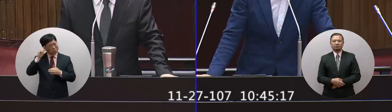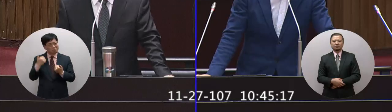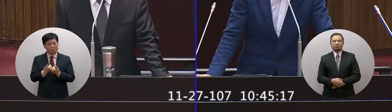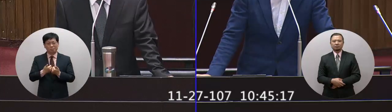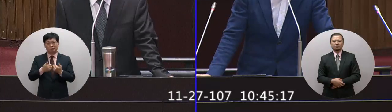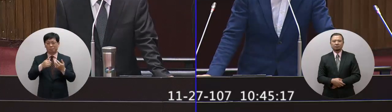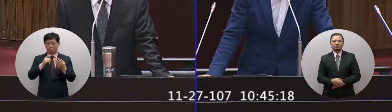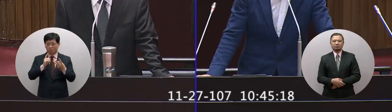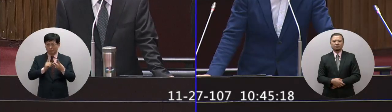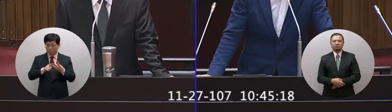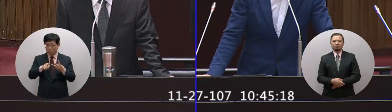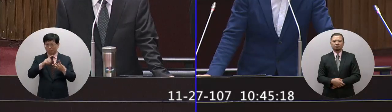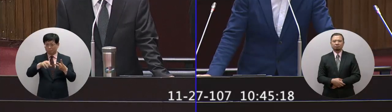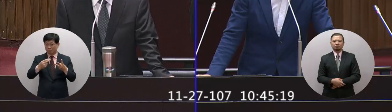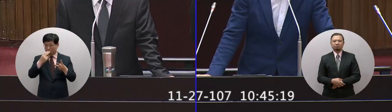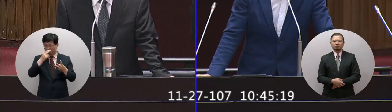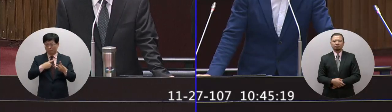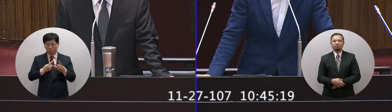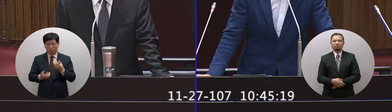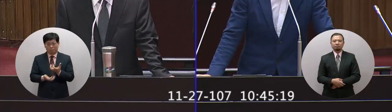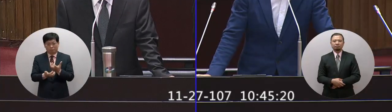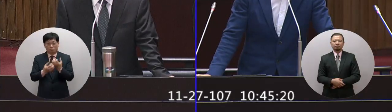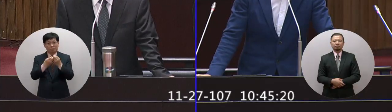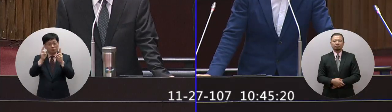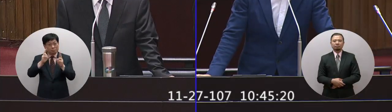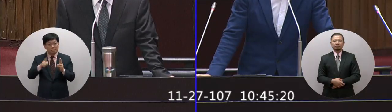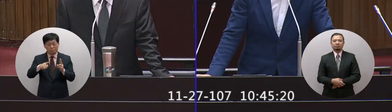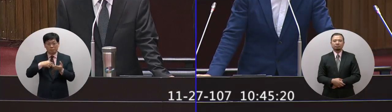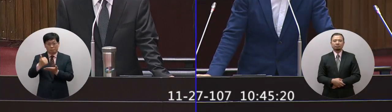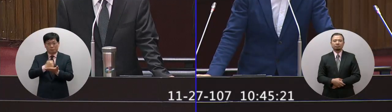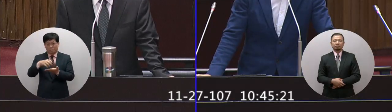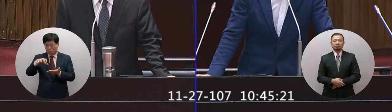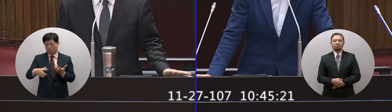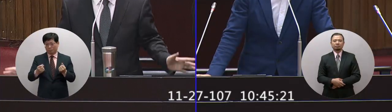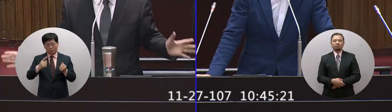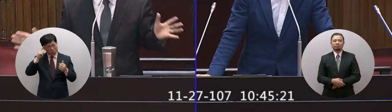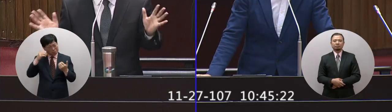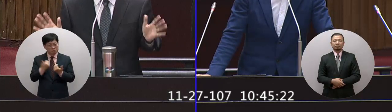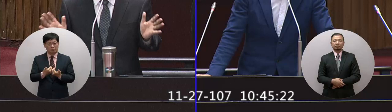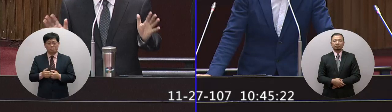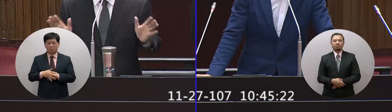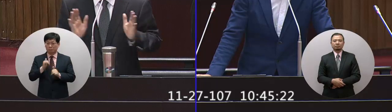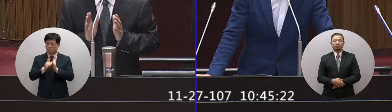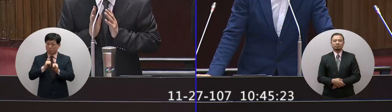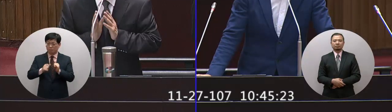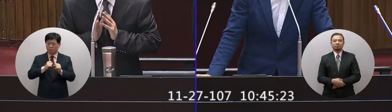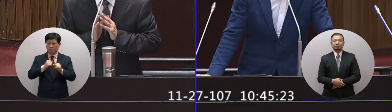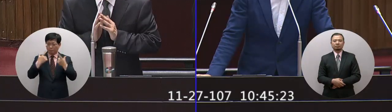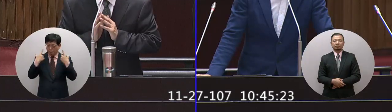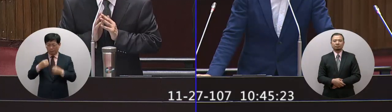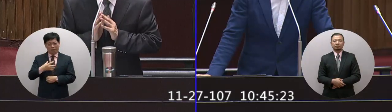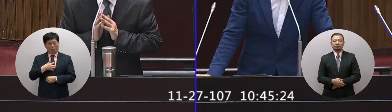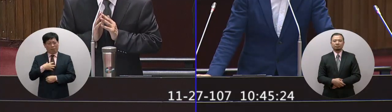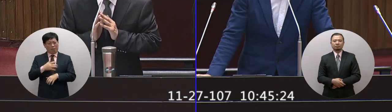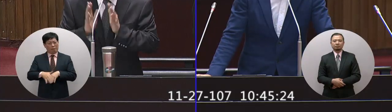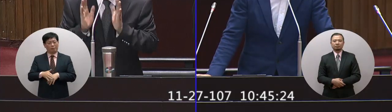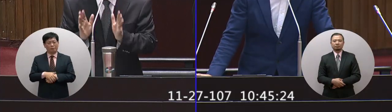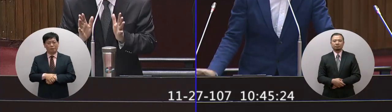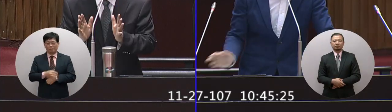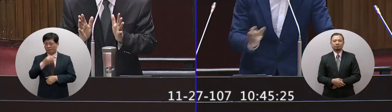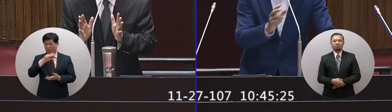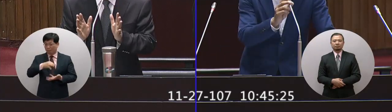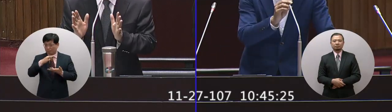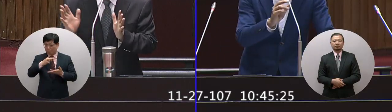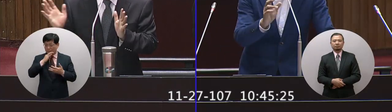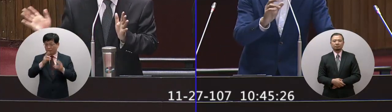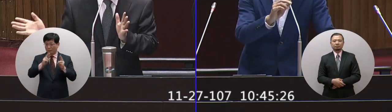在推动天然气发电的这个接收站的时候，也有意见。所以社会上当然会恐慌啊，会担